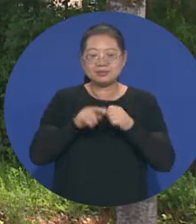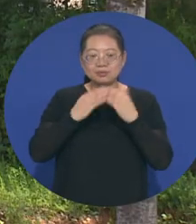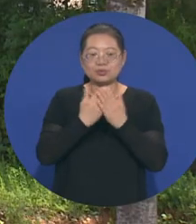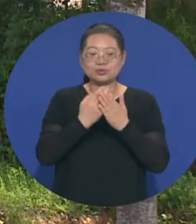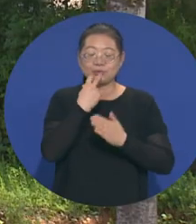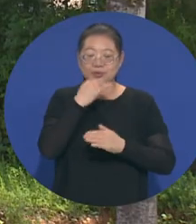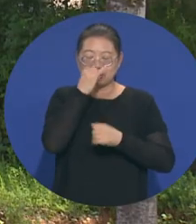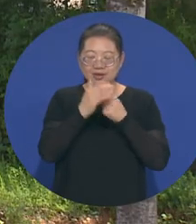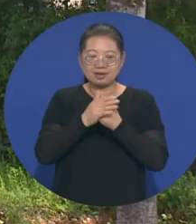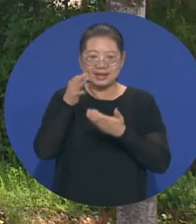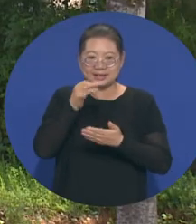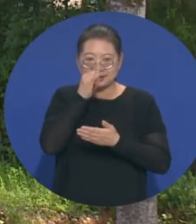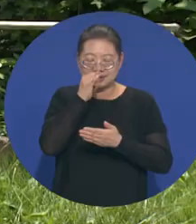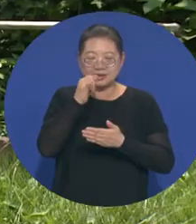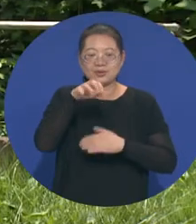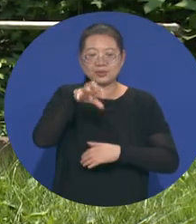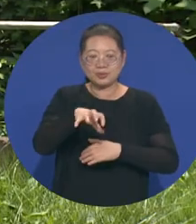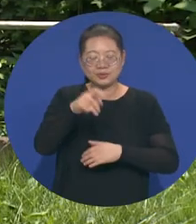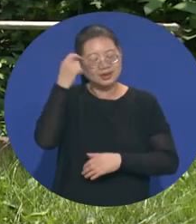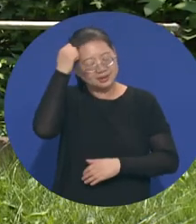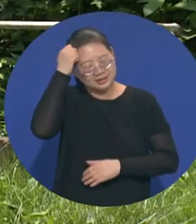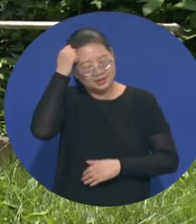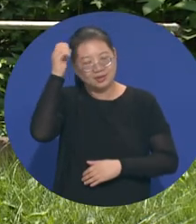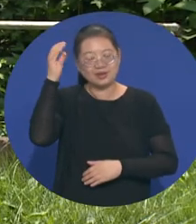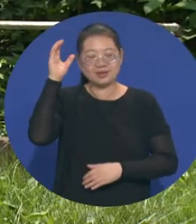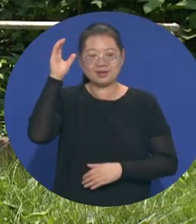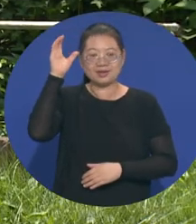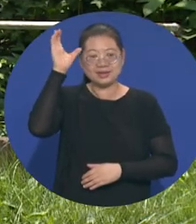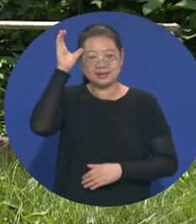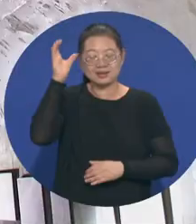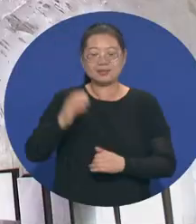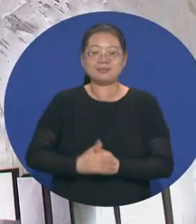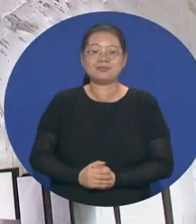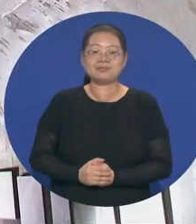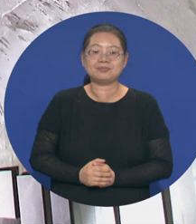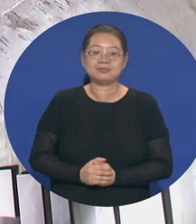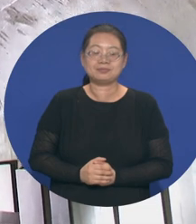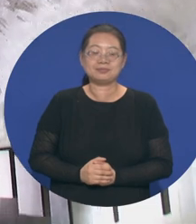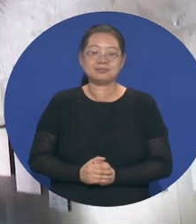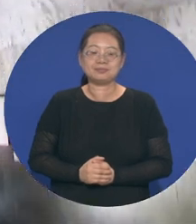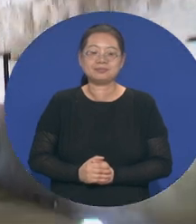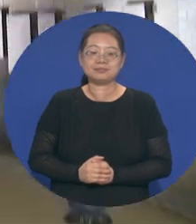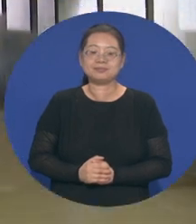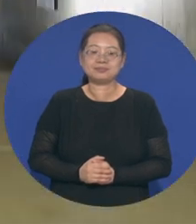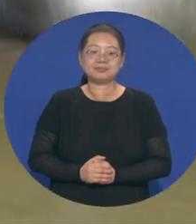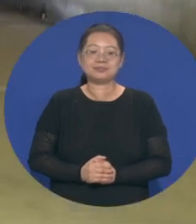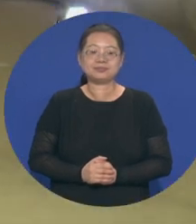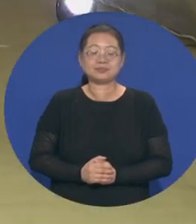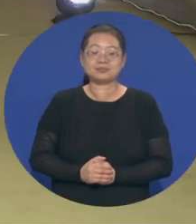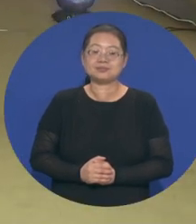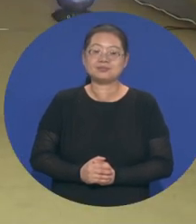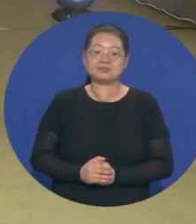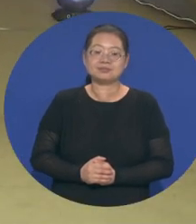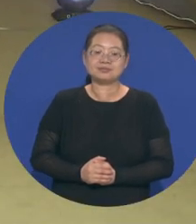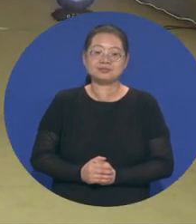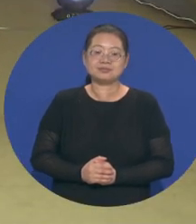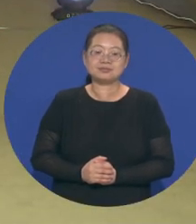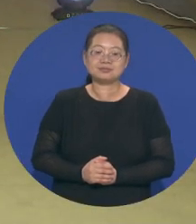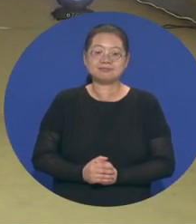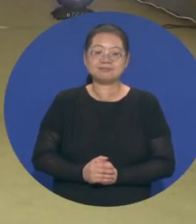공존하며 가치 있는 공간으로 기억될 수 있기를 기대해 봅니다 GTV 뉴스 한혜란